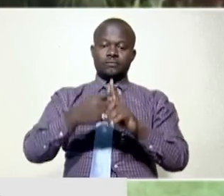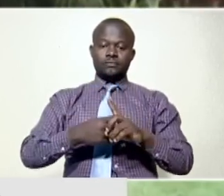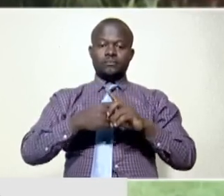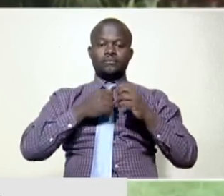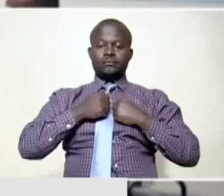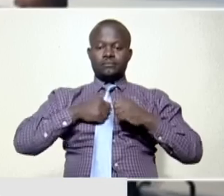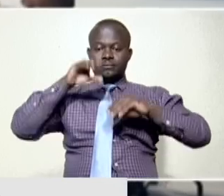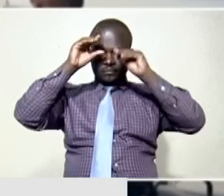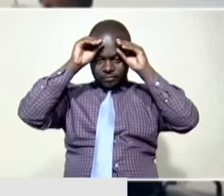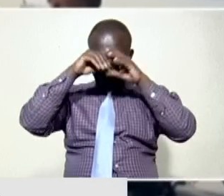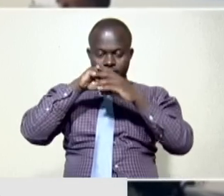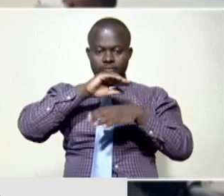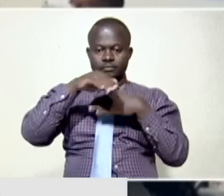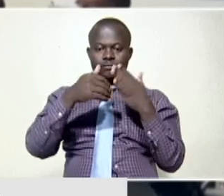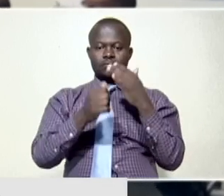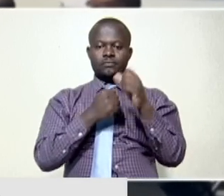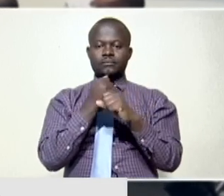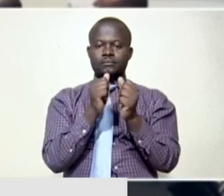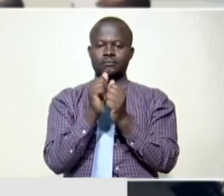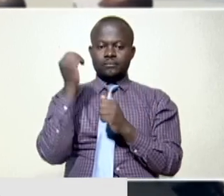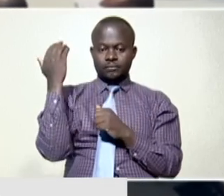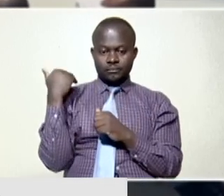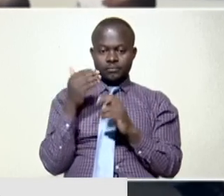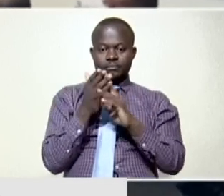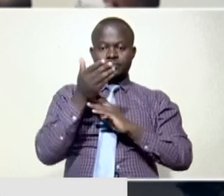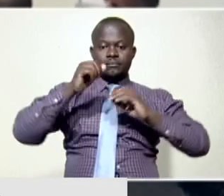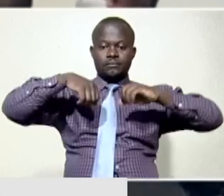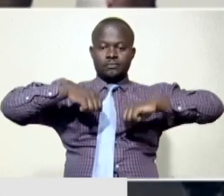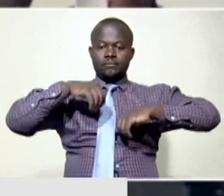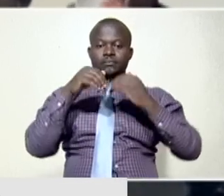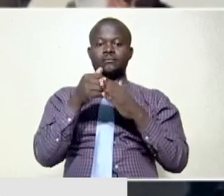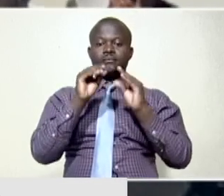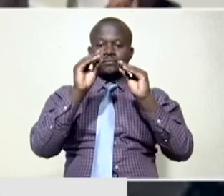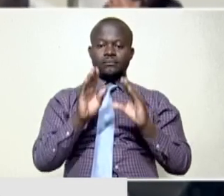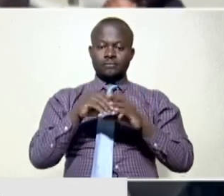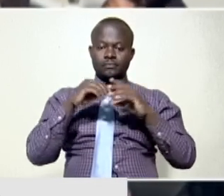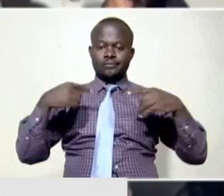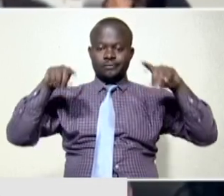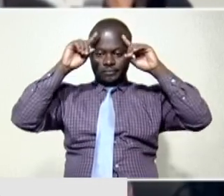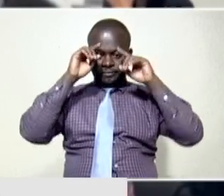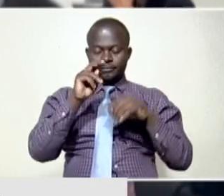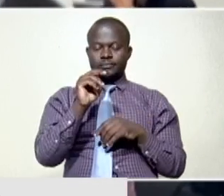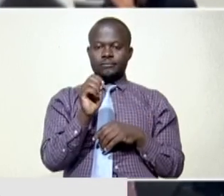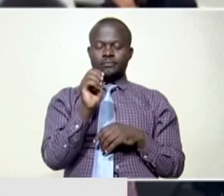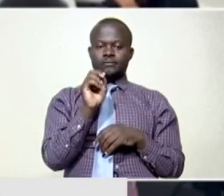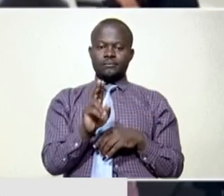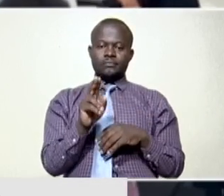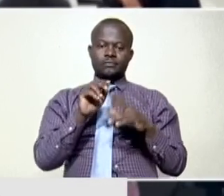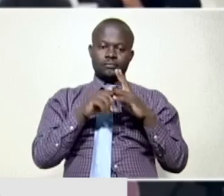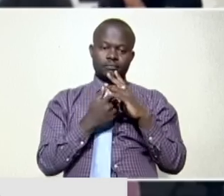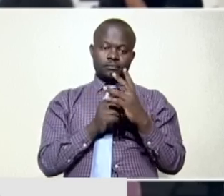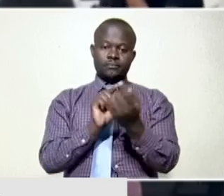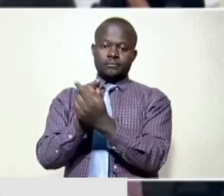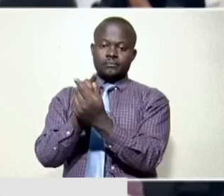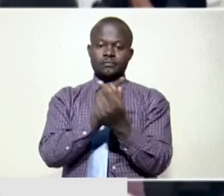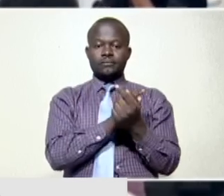muri kaminuza zo muri Singapore mu myaka 10 ishize. Binyuze mu masezerano abarimu muri iyi kaminuza ya NTU uyu mwaka batangiye guhura